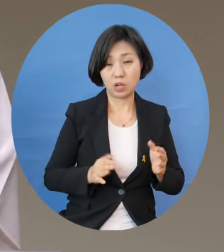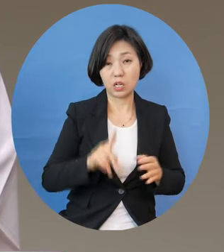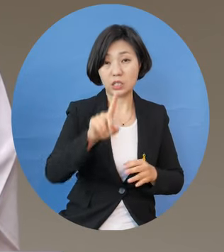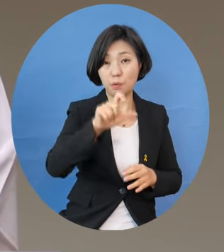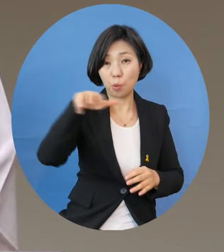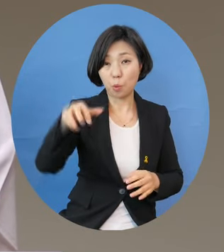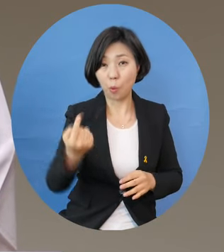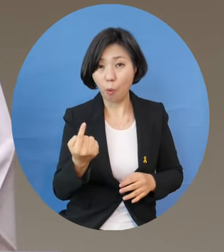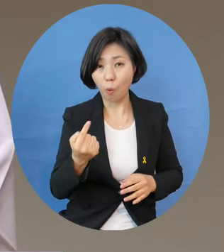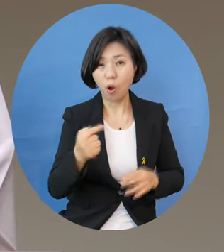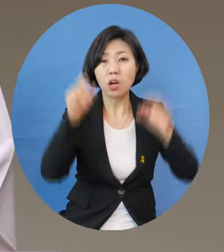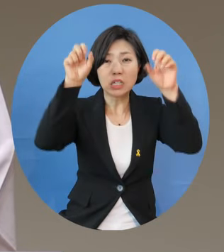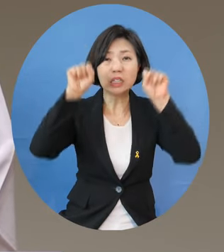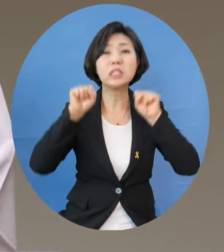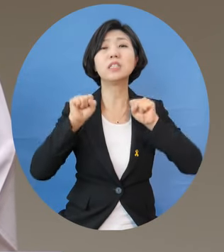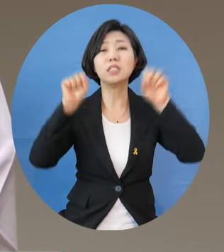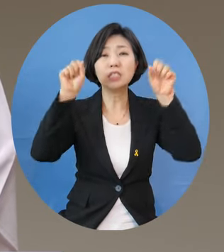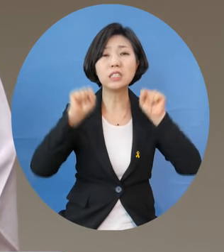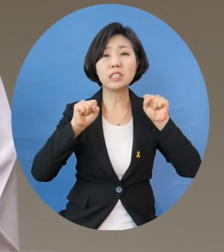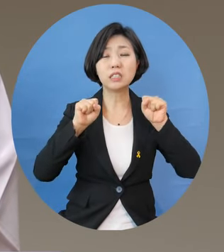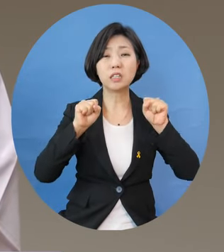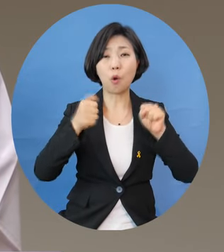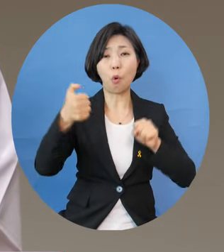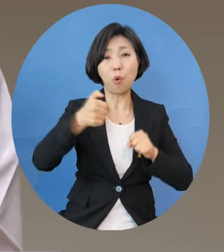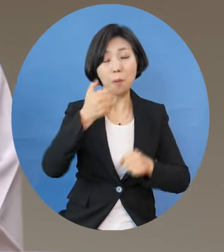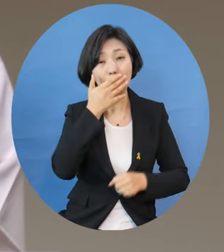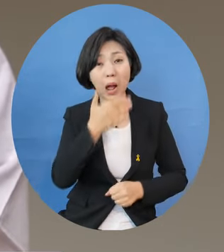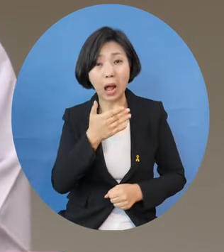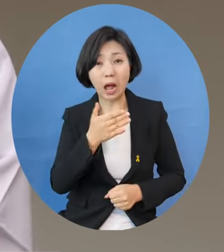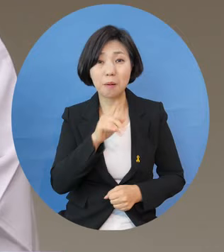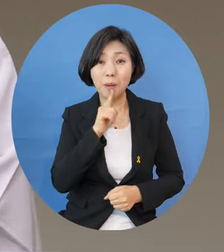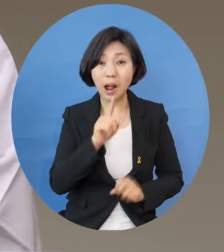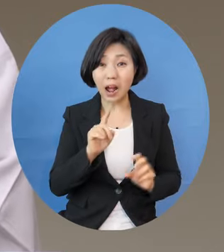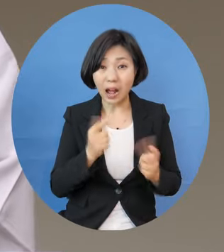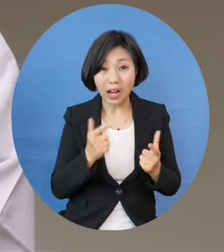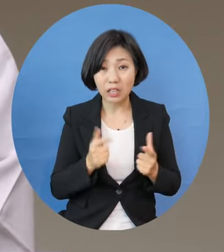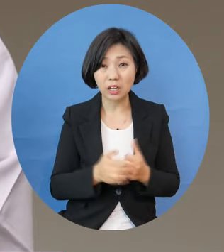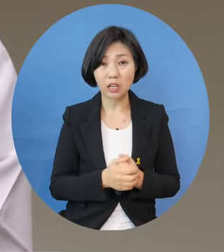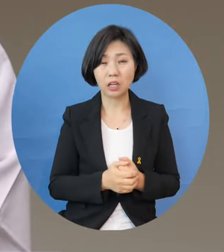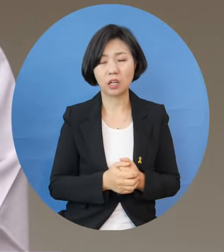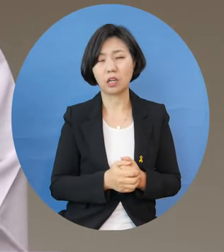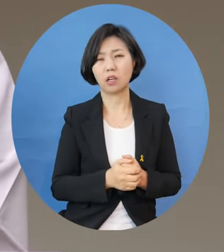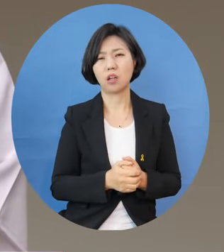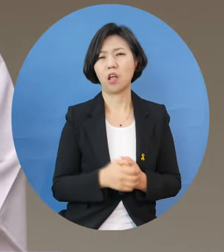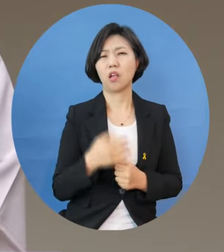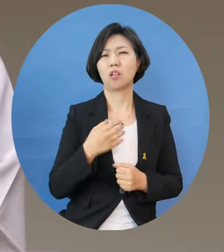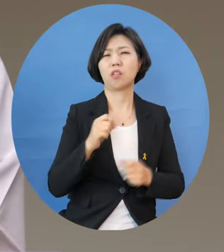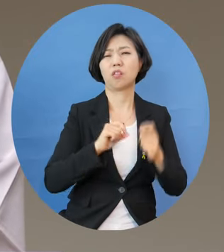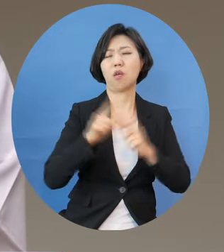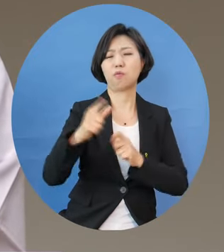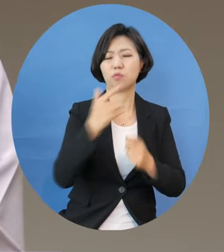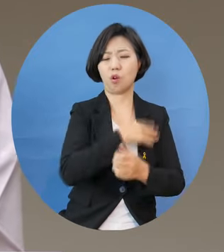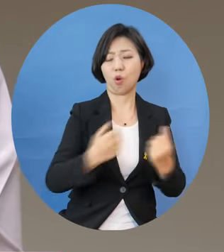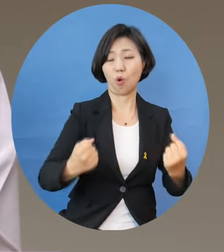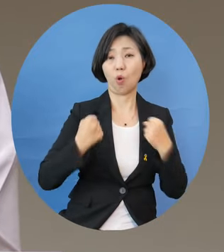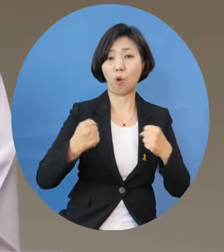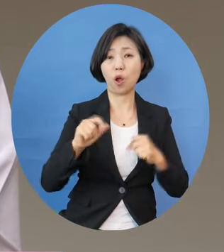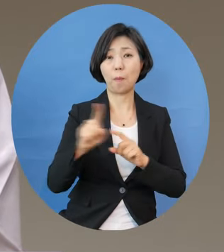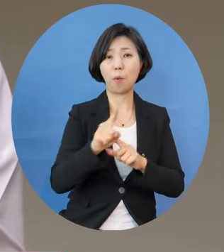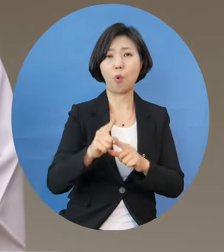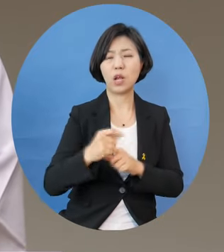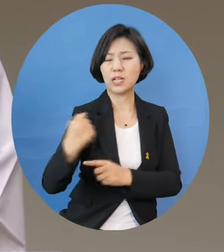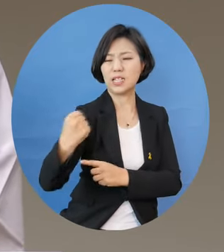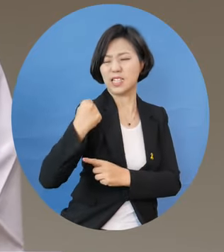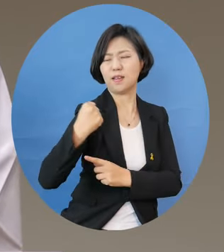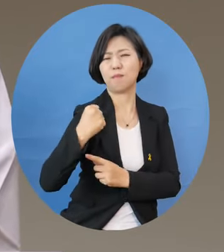이런 걸로 갖고 건강하고 건강 아닌 거를 결정합니까? 우린 지금 주로 파워를 갖고 건강을 결정하는 줄 아는데 실제로는 그렇지